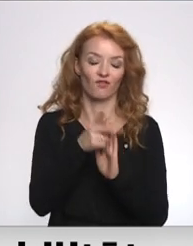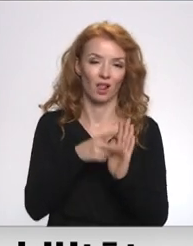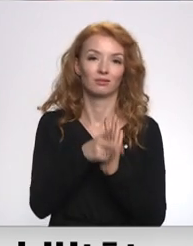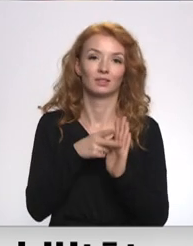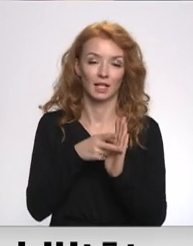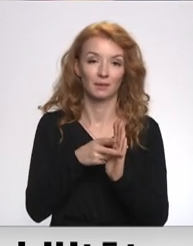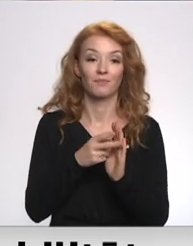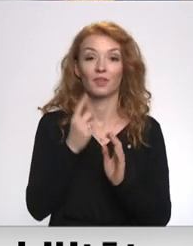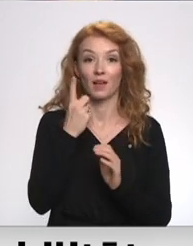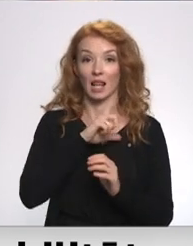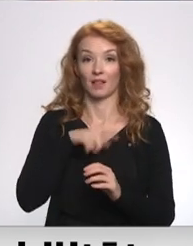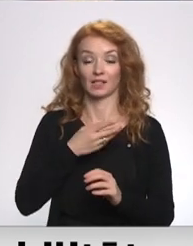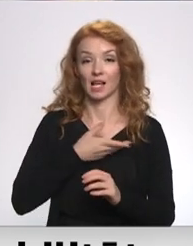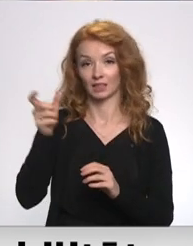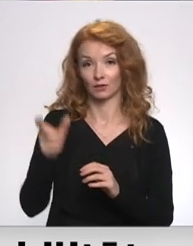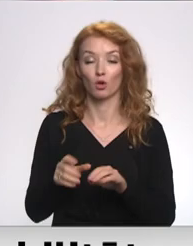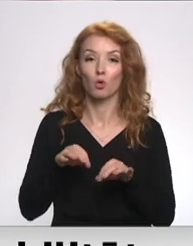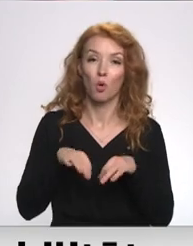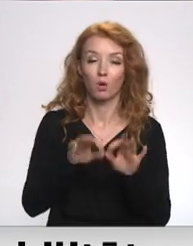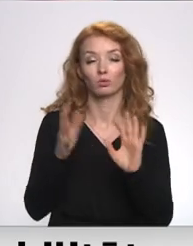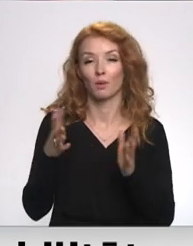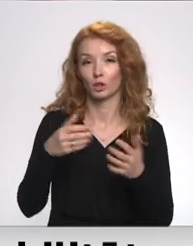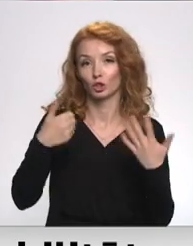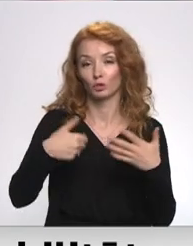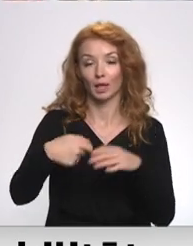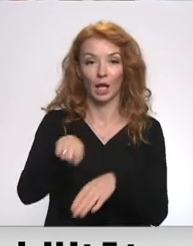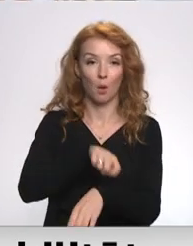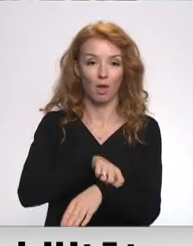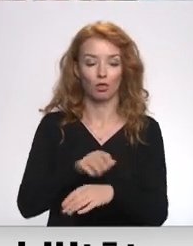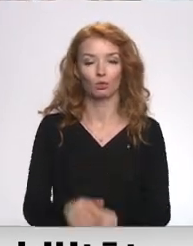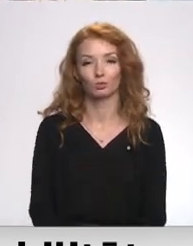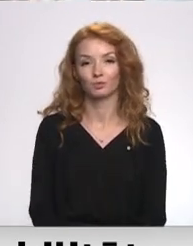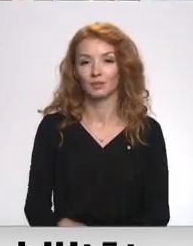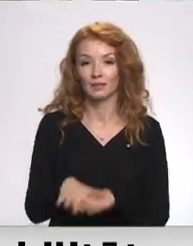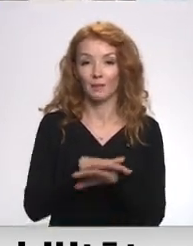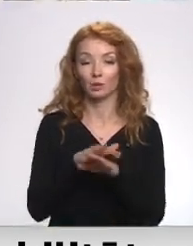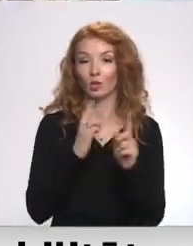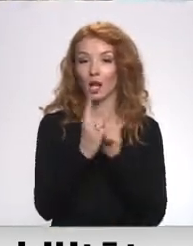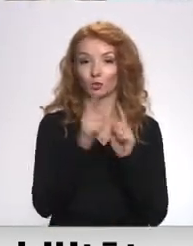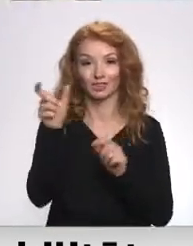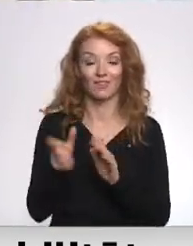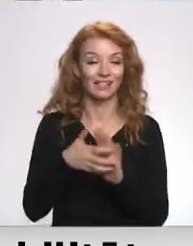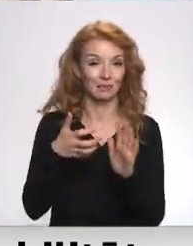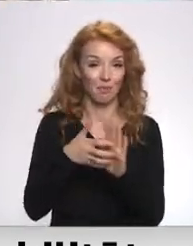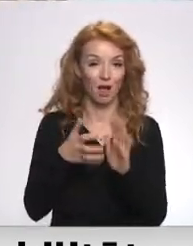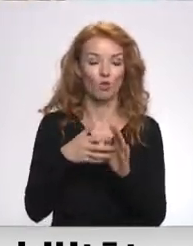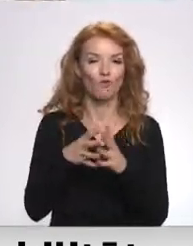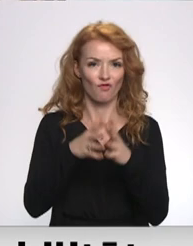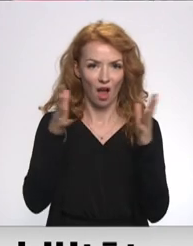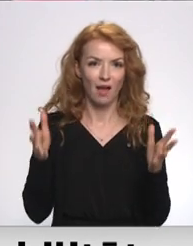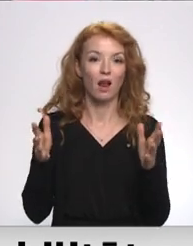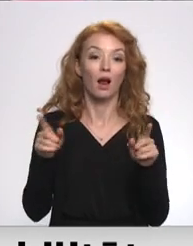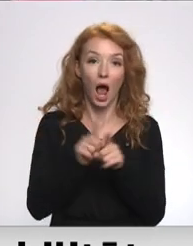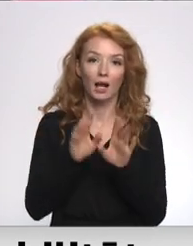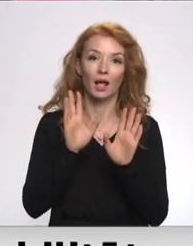vilciens. Viens Latvijas iedzīvotājs dienā nobrauc aptuveni 60 km. Sabiedrisko transportu cilvēki izmanto arvien vairāk, arī